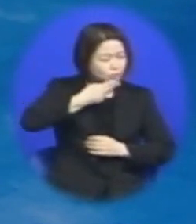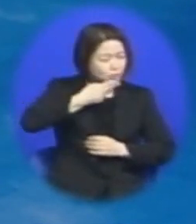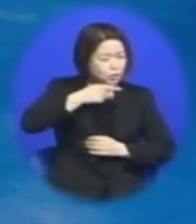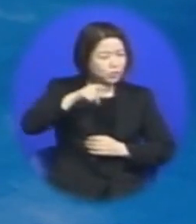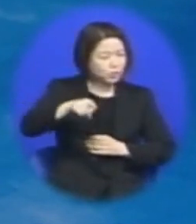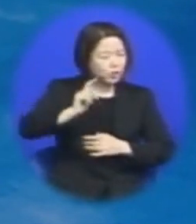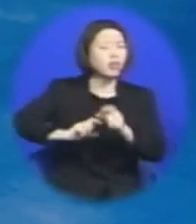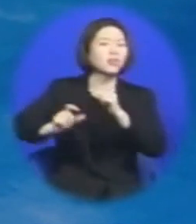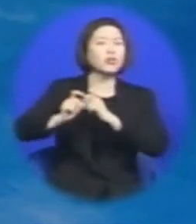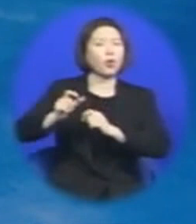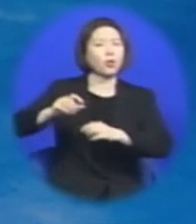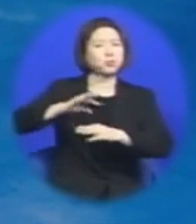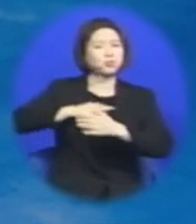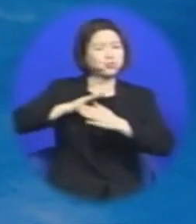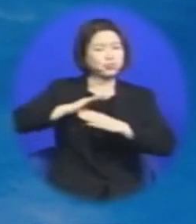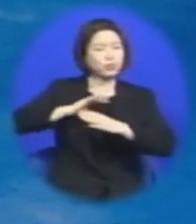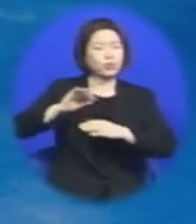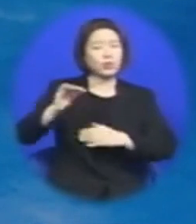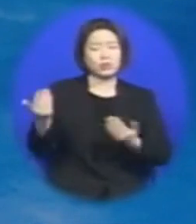무서운